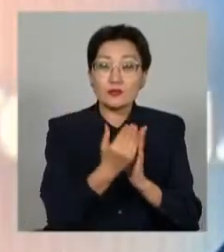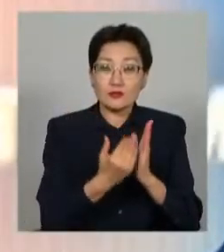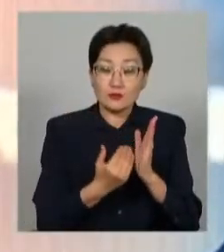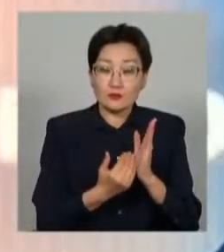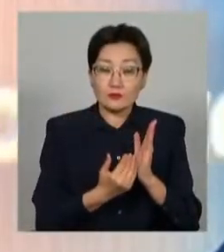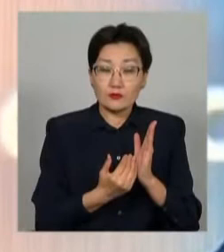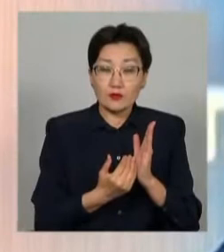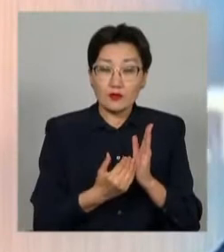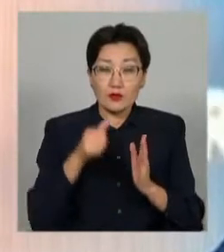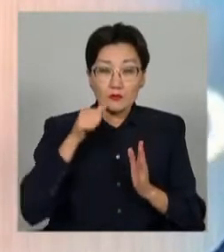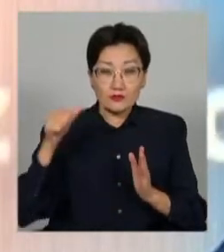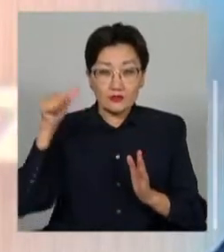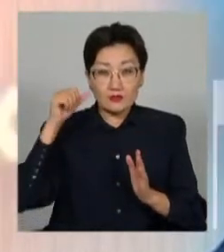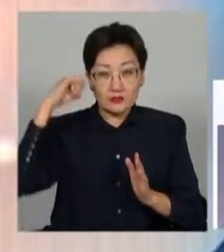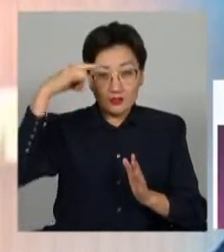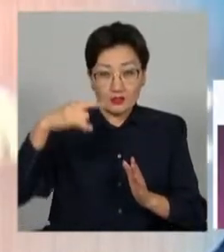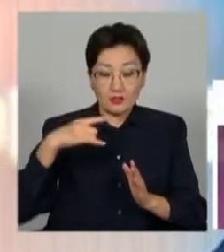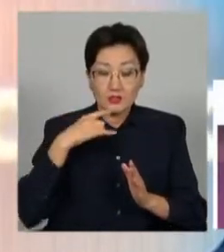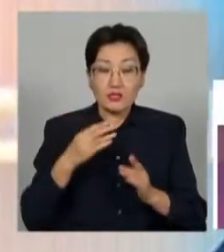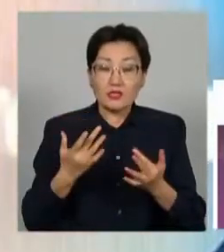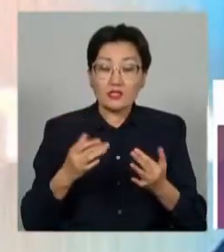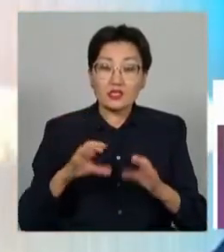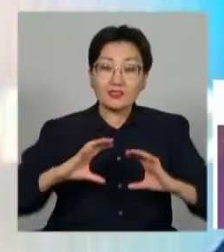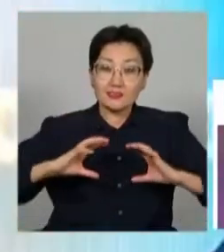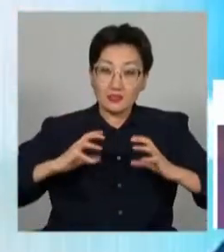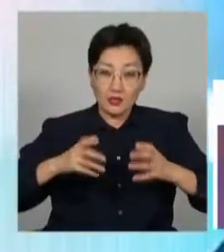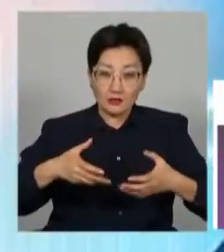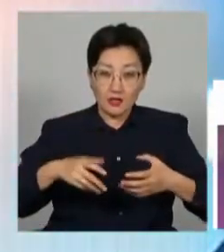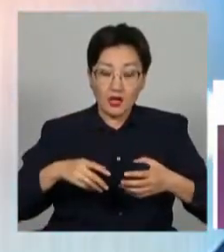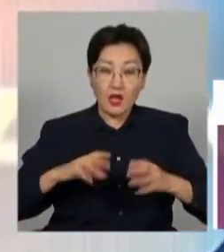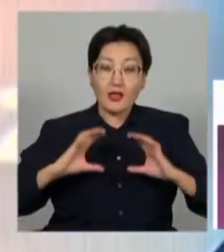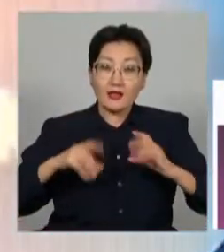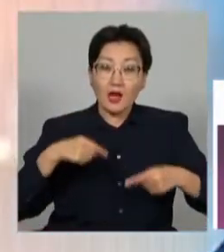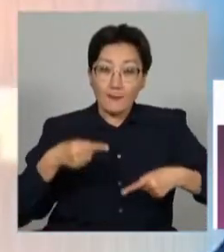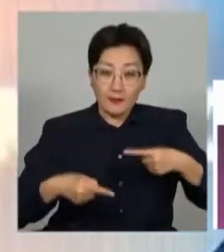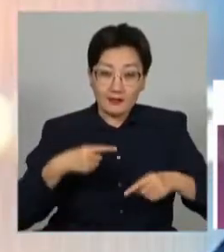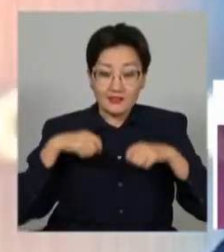jügündünük. Bıltır elimizde kançalıkta traktör және комбайн сатылған болса,